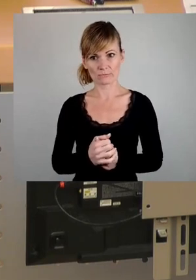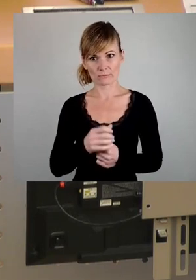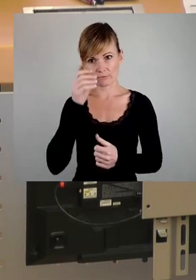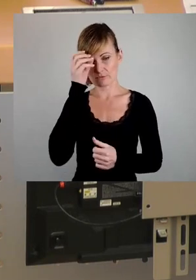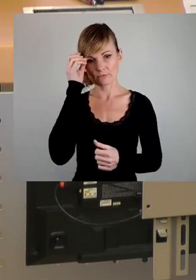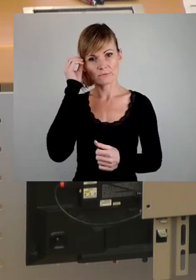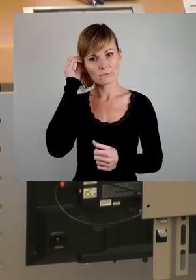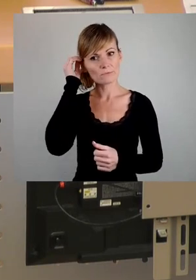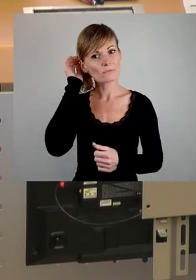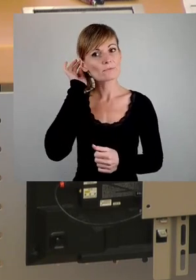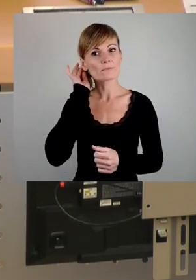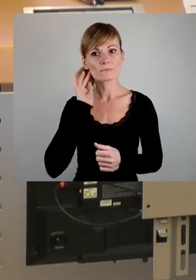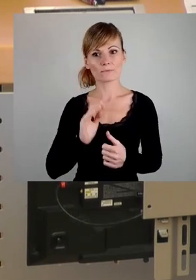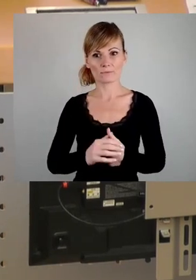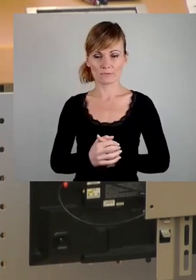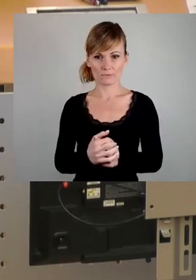ich sehe,